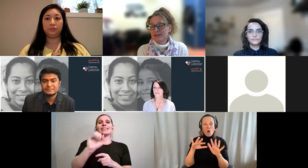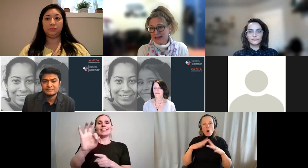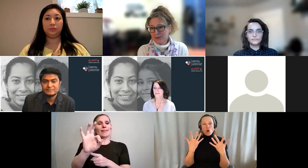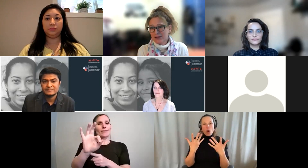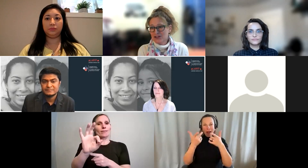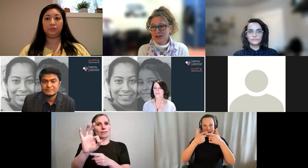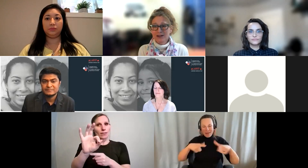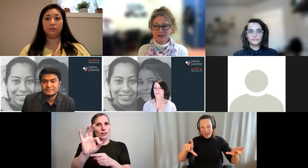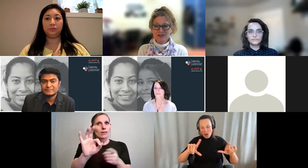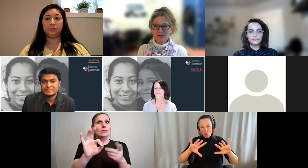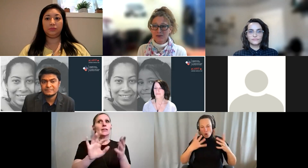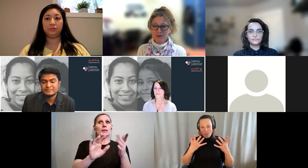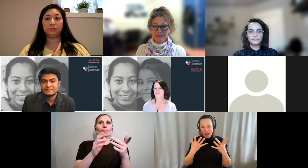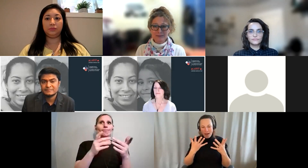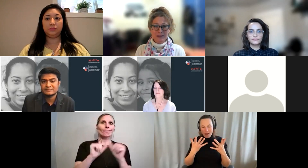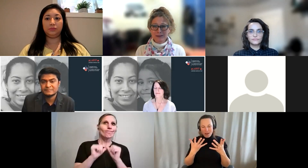de préserver des langues.